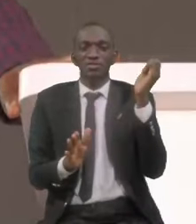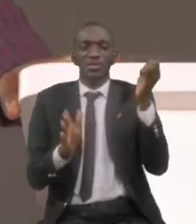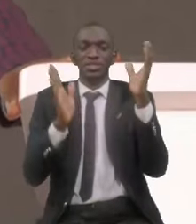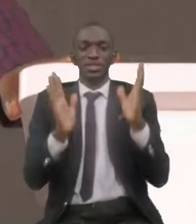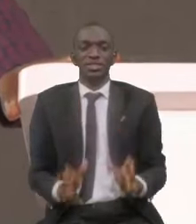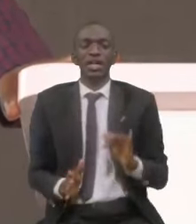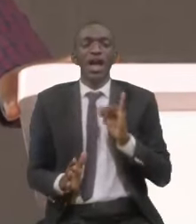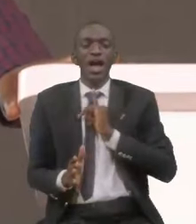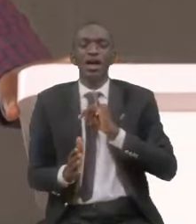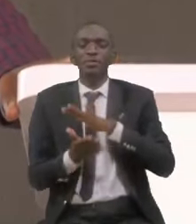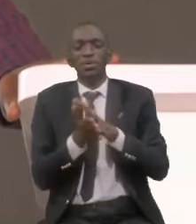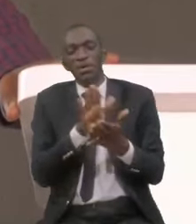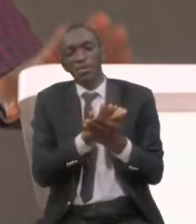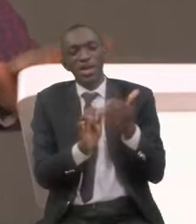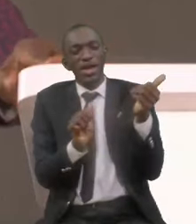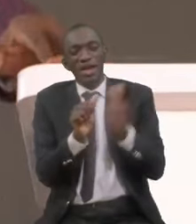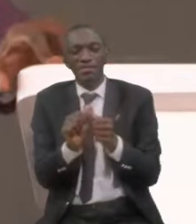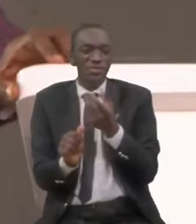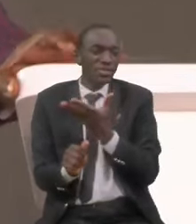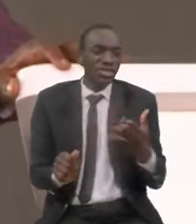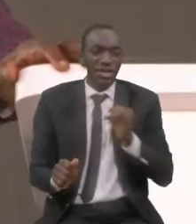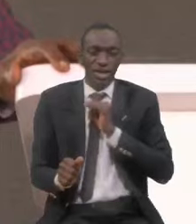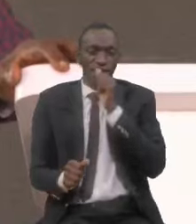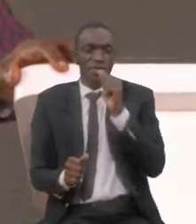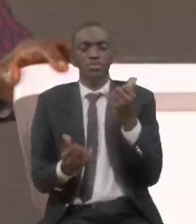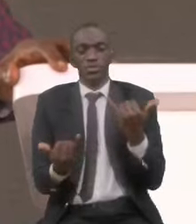suis devenu tout ce que je suis aujourd'hui.